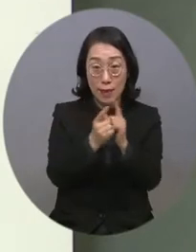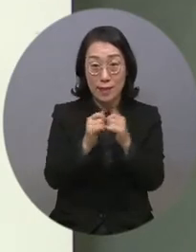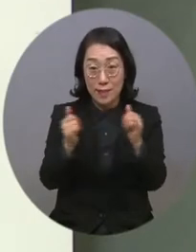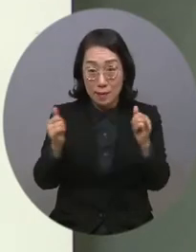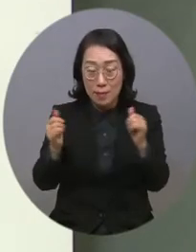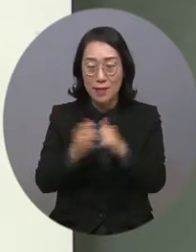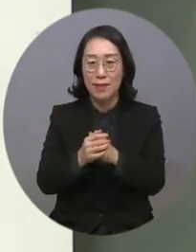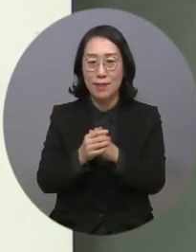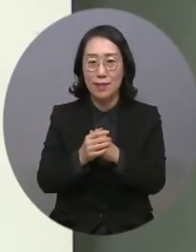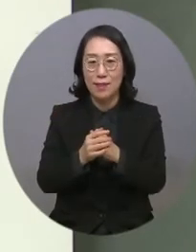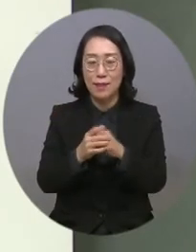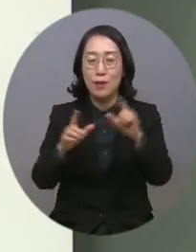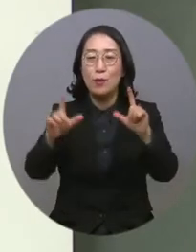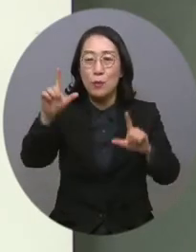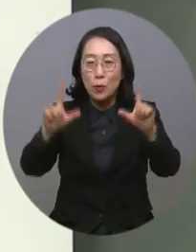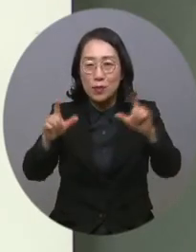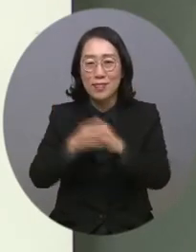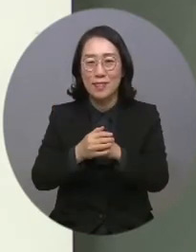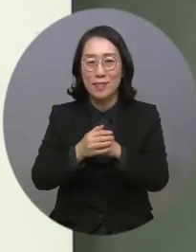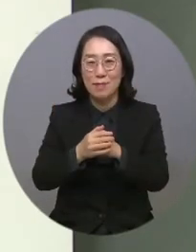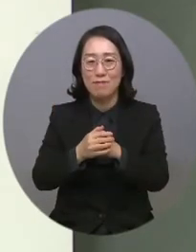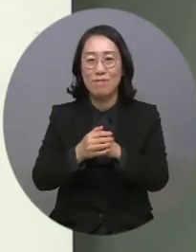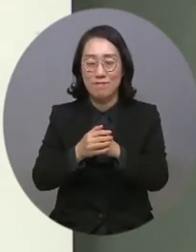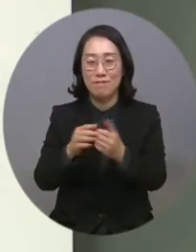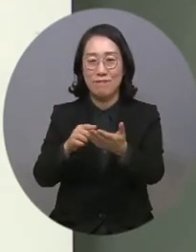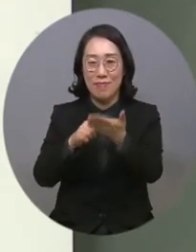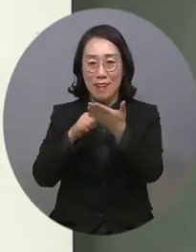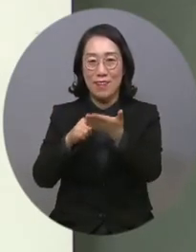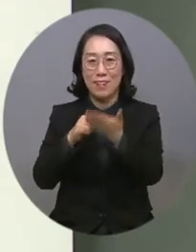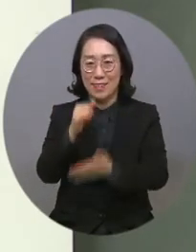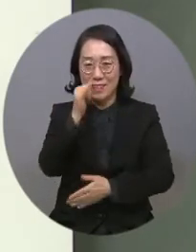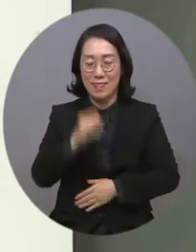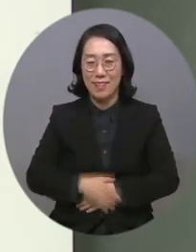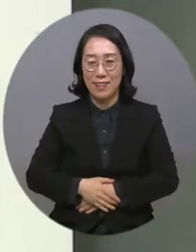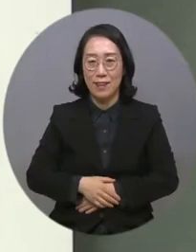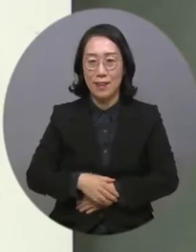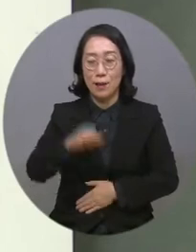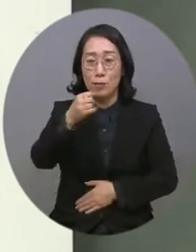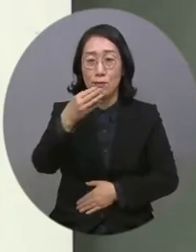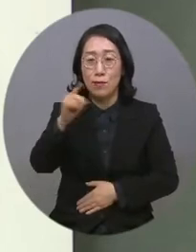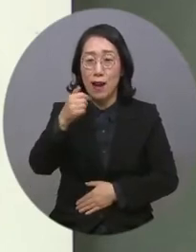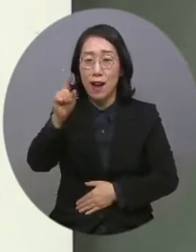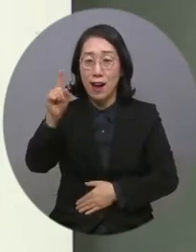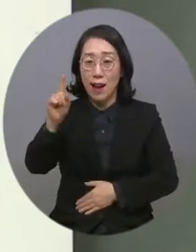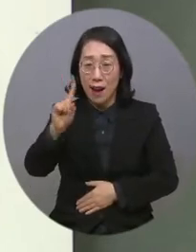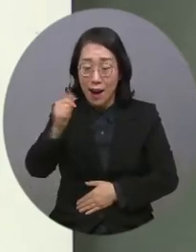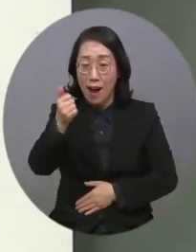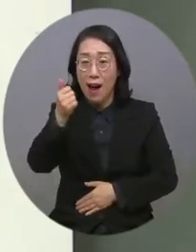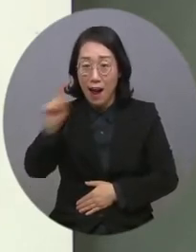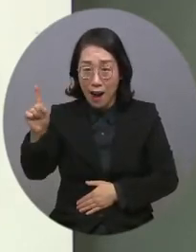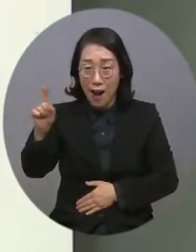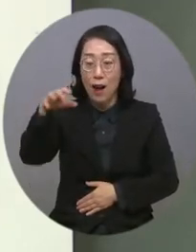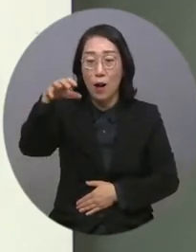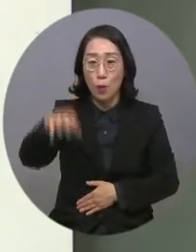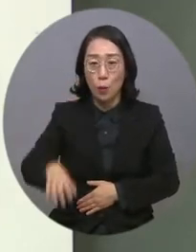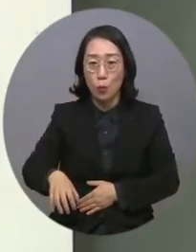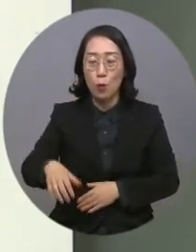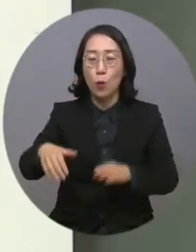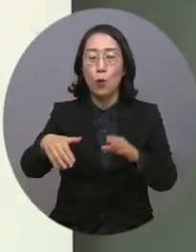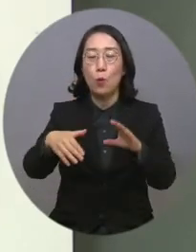접근하는 접촉하는 그런 모습들을 볼 수가 있는데요. 프라하가 그 문화나